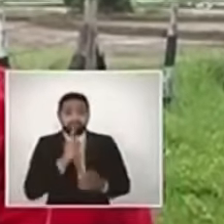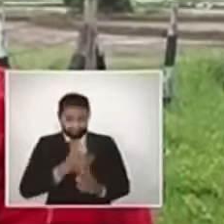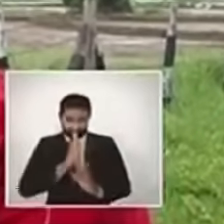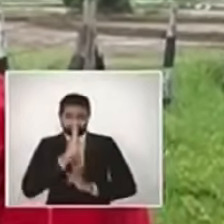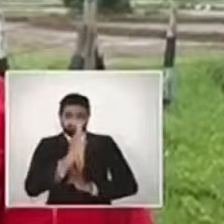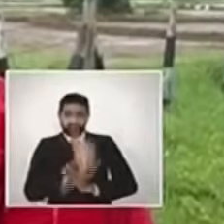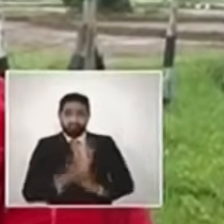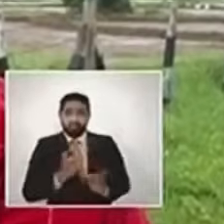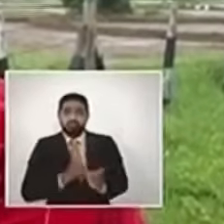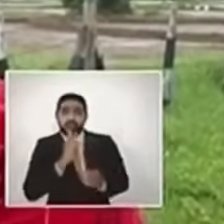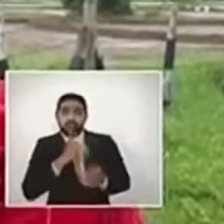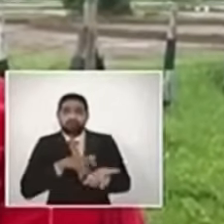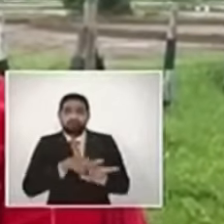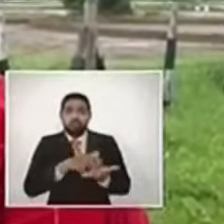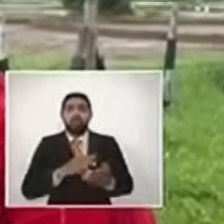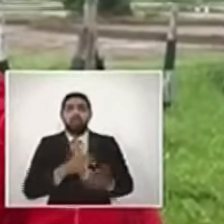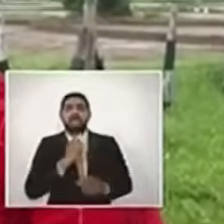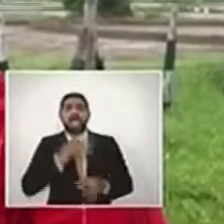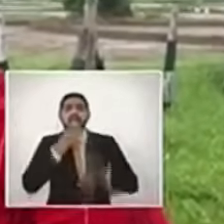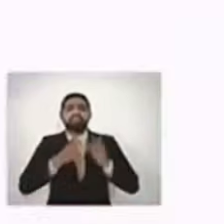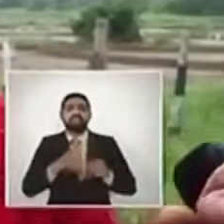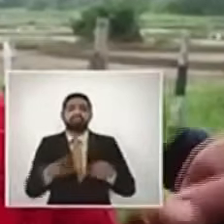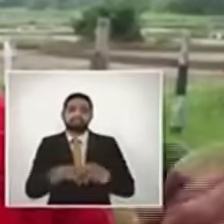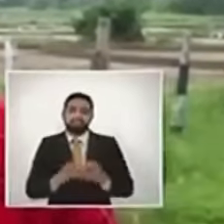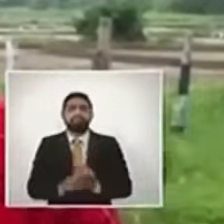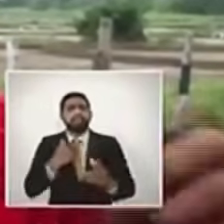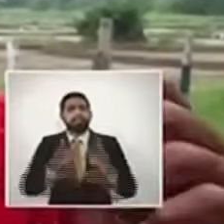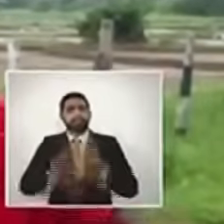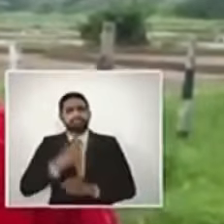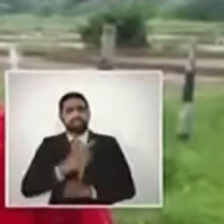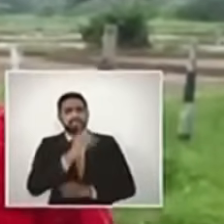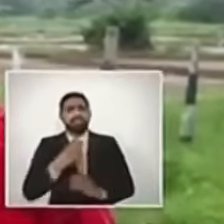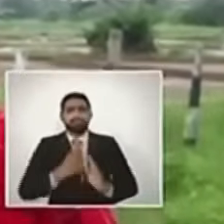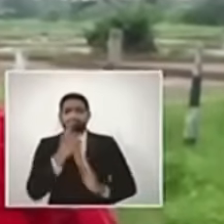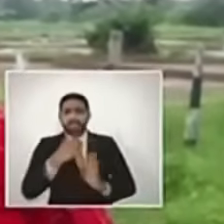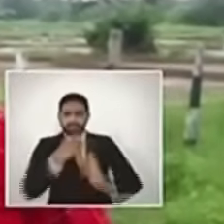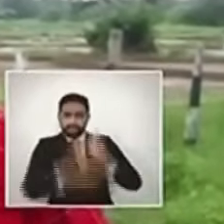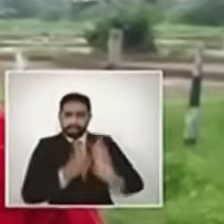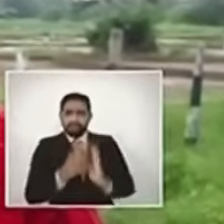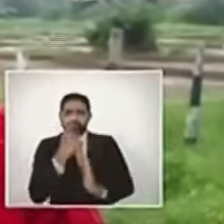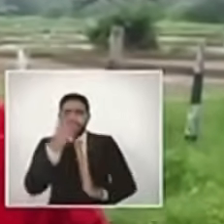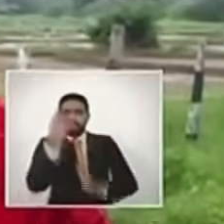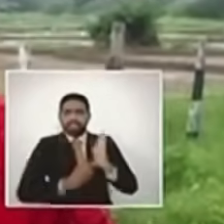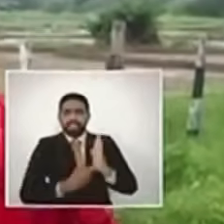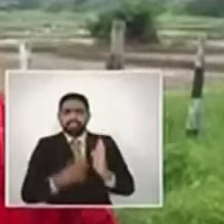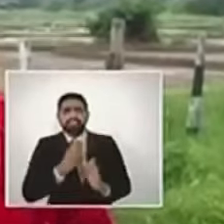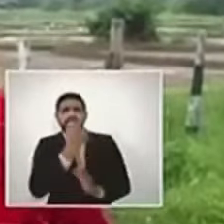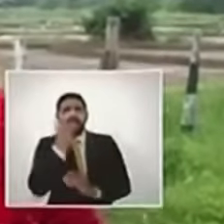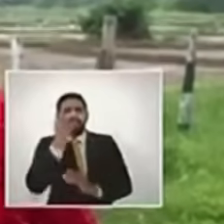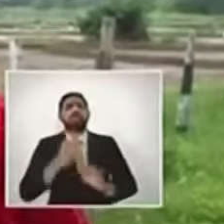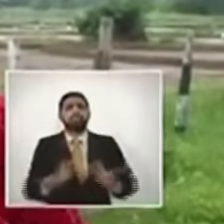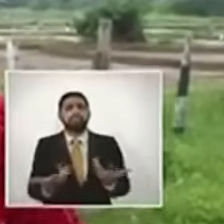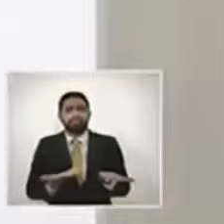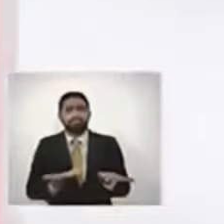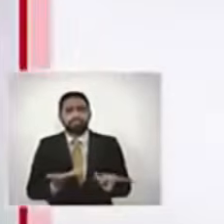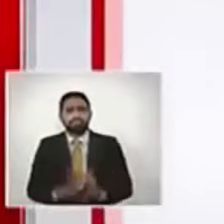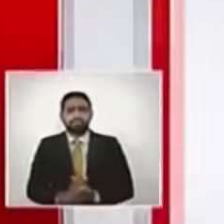president, where is the concept of one country, one law? එක නීතියක් එක රටක් කියන එක කෝ කියලා අපි ජනාධිපතිවරයාගෙන්